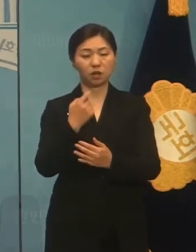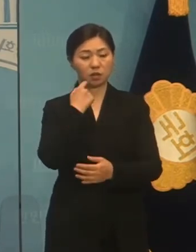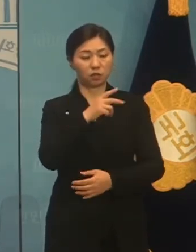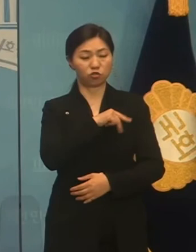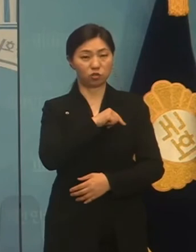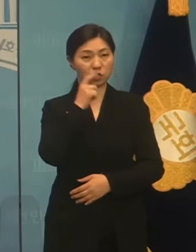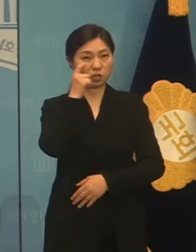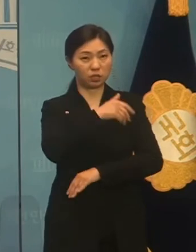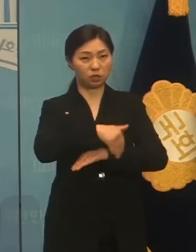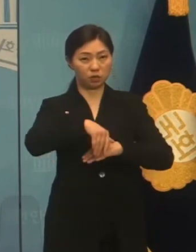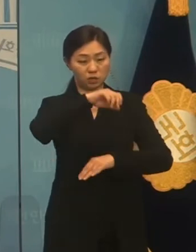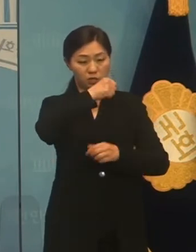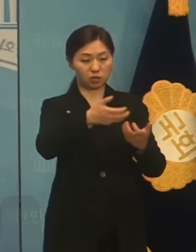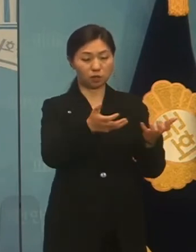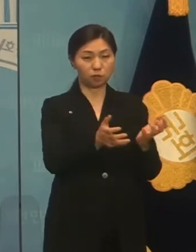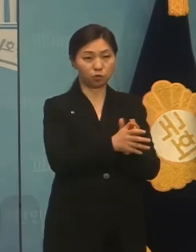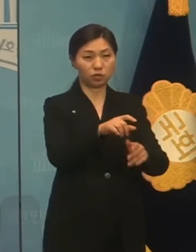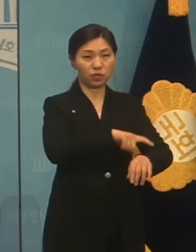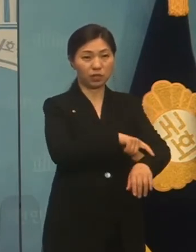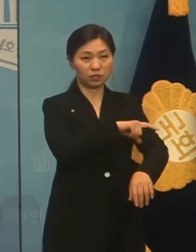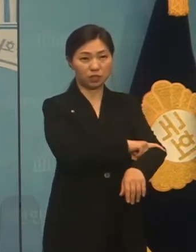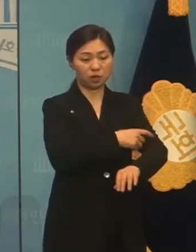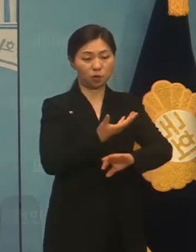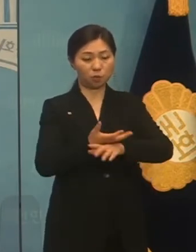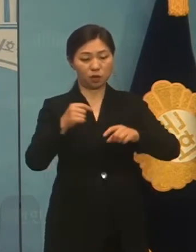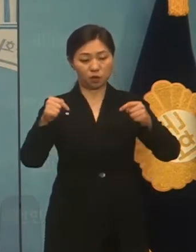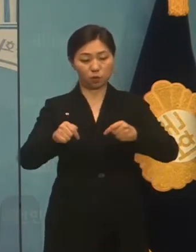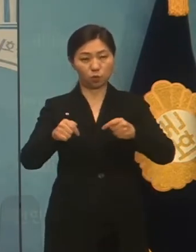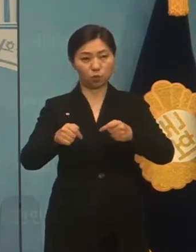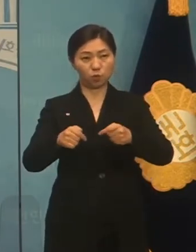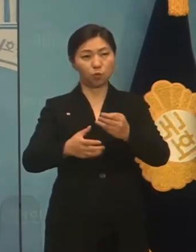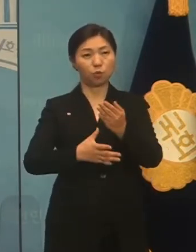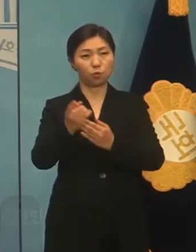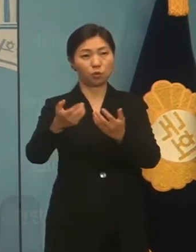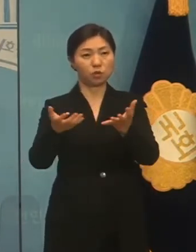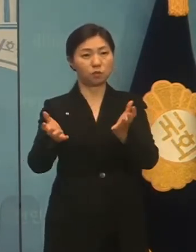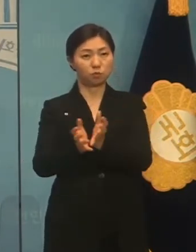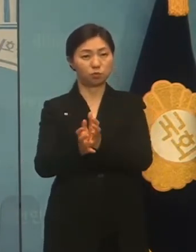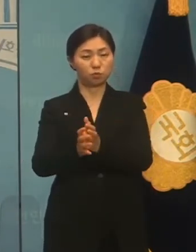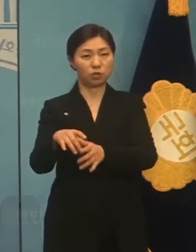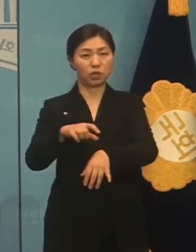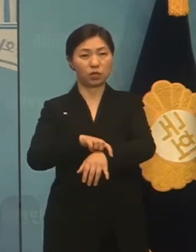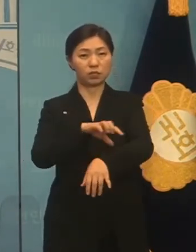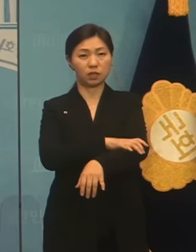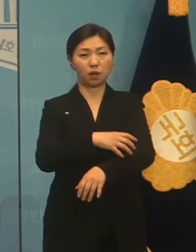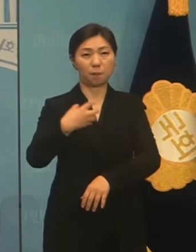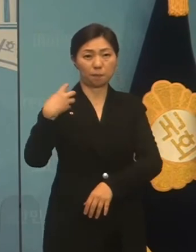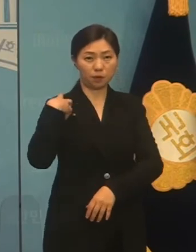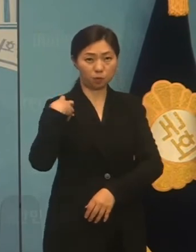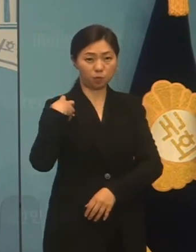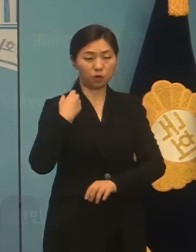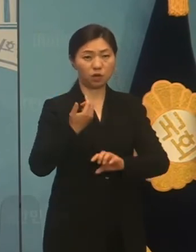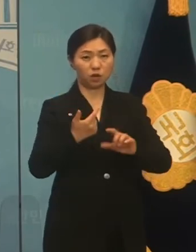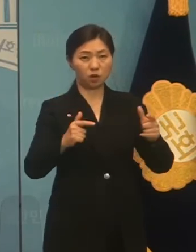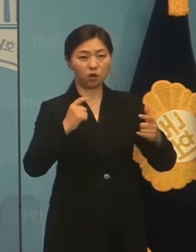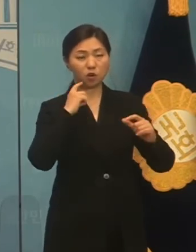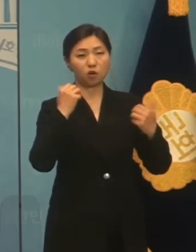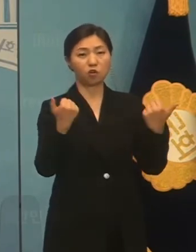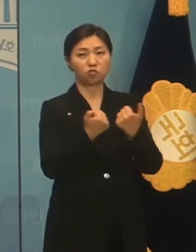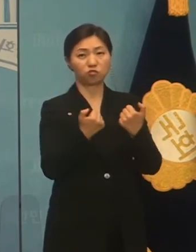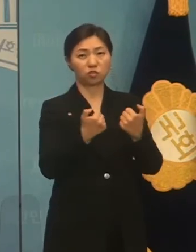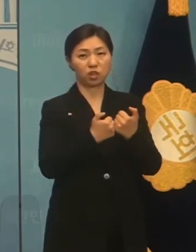간사와 외교통일위원회 간사를 맡으며 많은 의정인 활동의 경험을